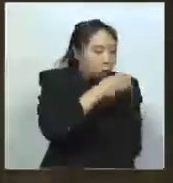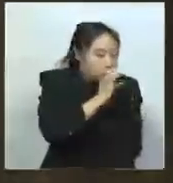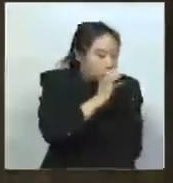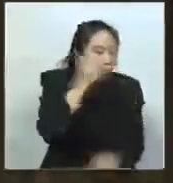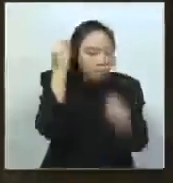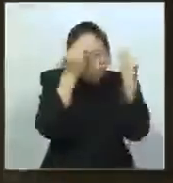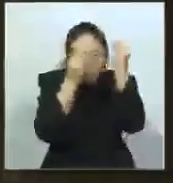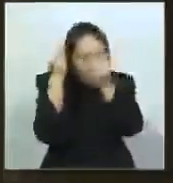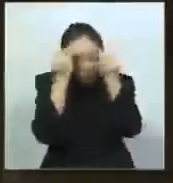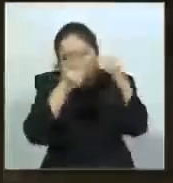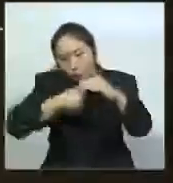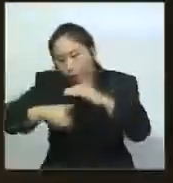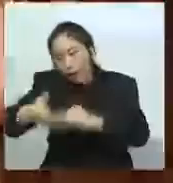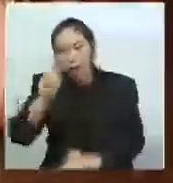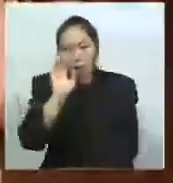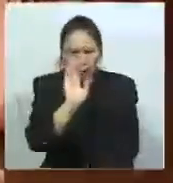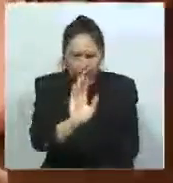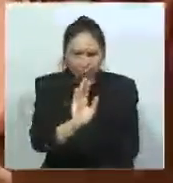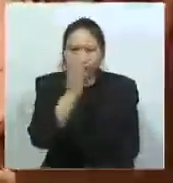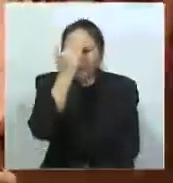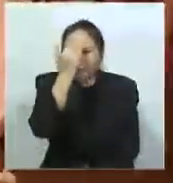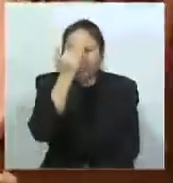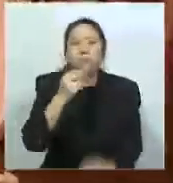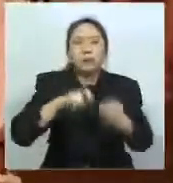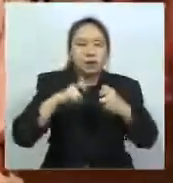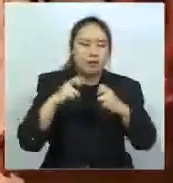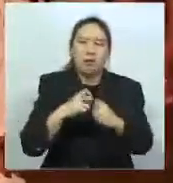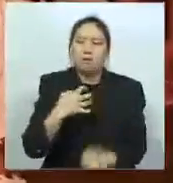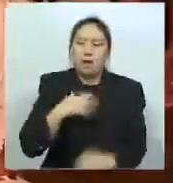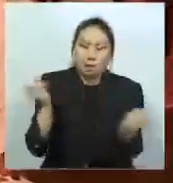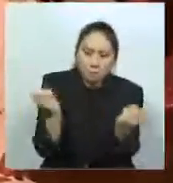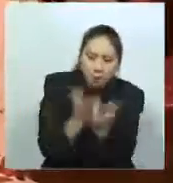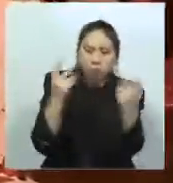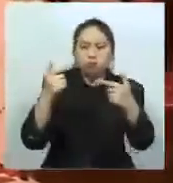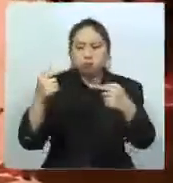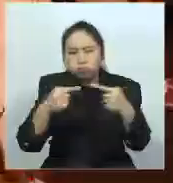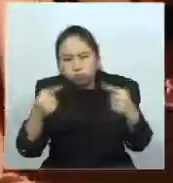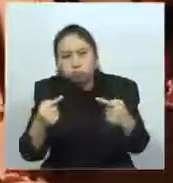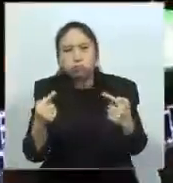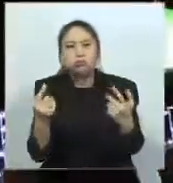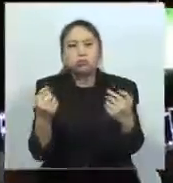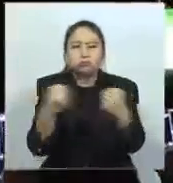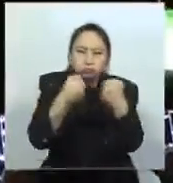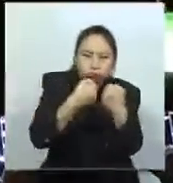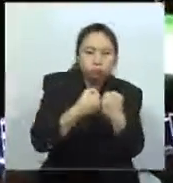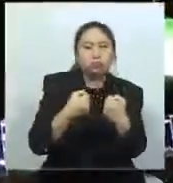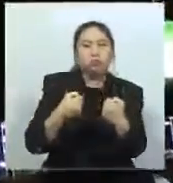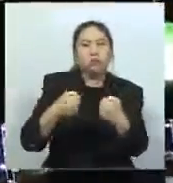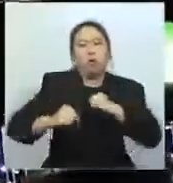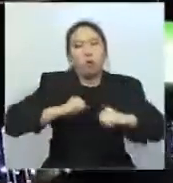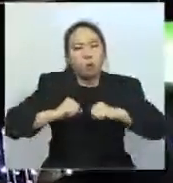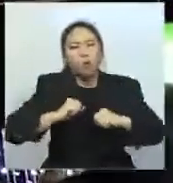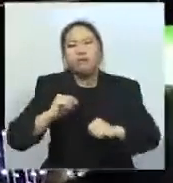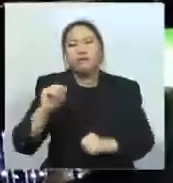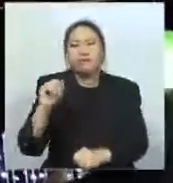งานด้วยที่ห้ามอย่างนี้นะคะไม่ใช่เพราะอะไรคือเขาไม่อยากให้มีเหตุหรือว่าปัญหาต่างๆตามมาไม่ว่าจะเป็นเรื่องของการทะเลาะวิวาทในหมู่วั